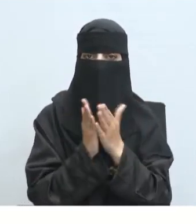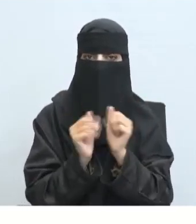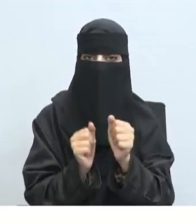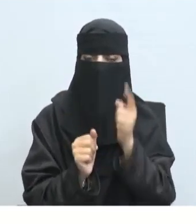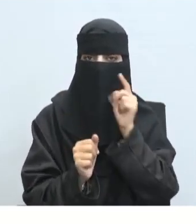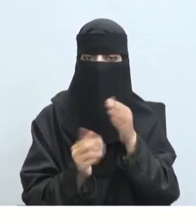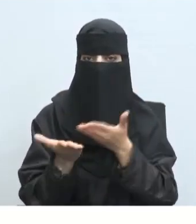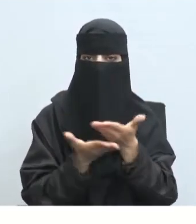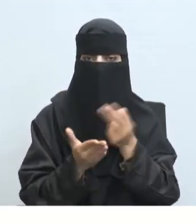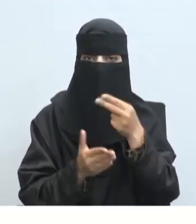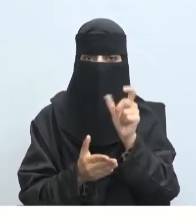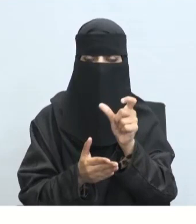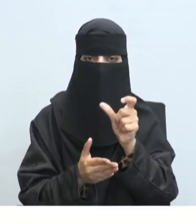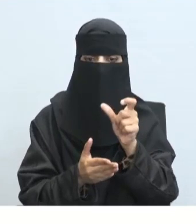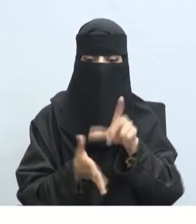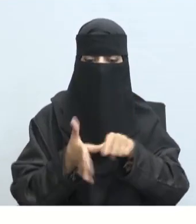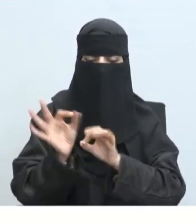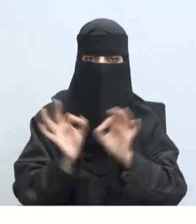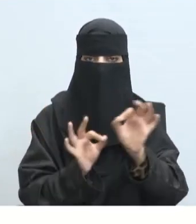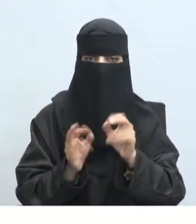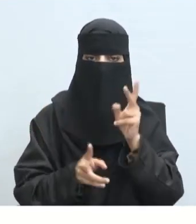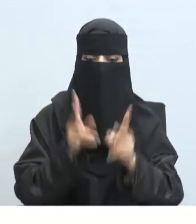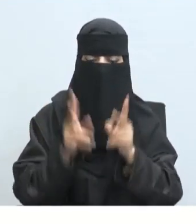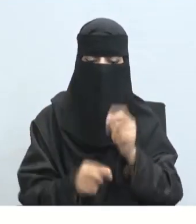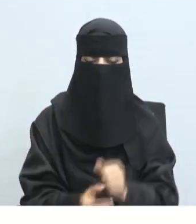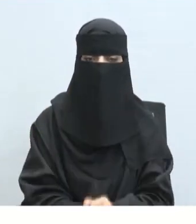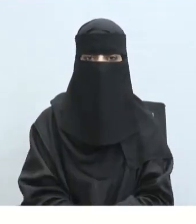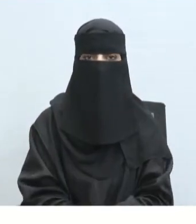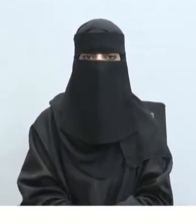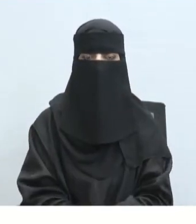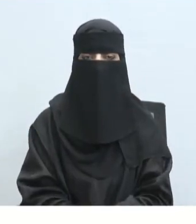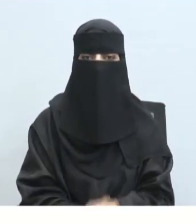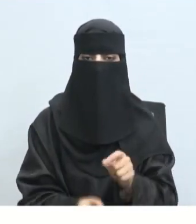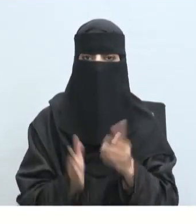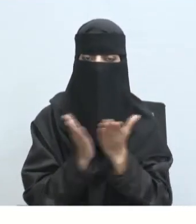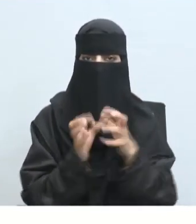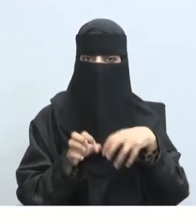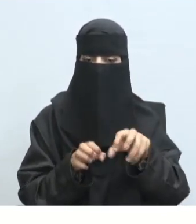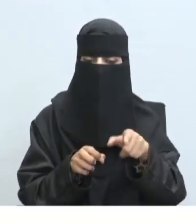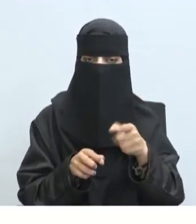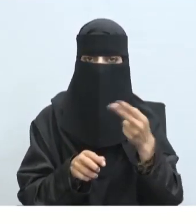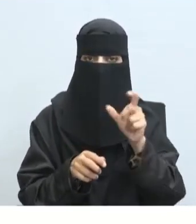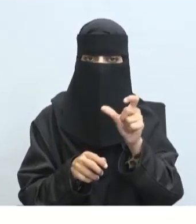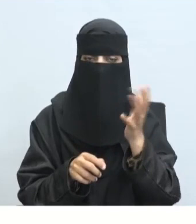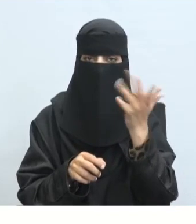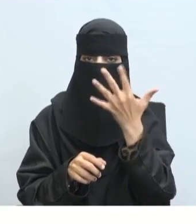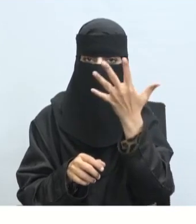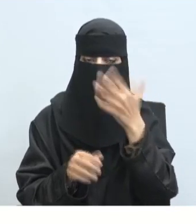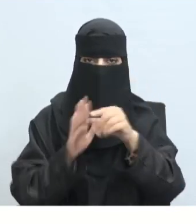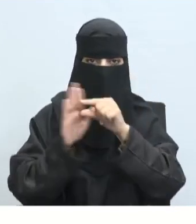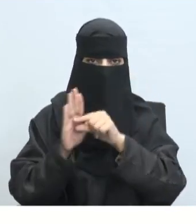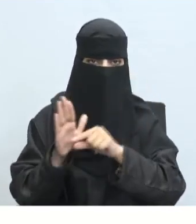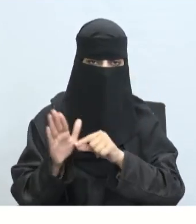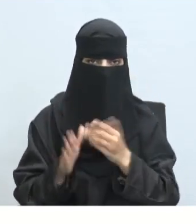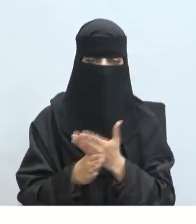والذي يتحدث عن تخطيط الفعاليات في هذا الفصل تحدثنا عن خ خ مواضيع